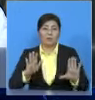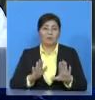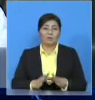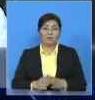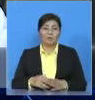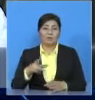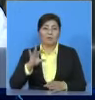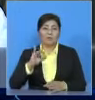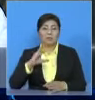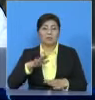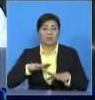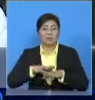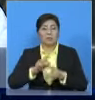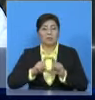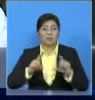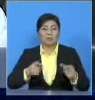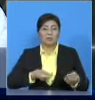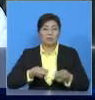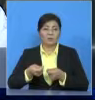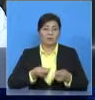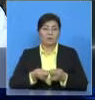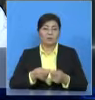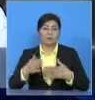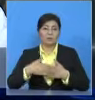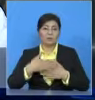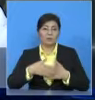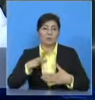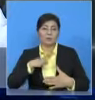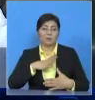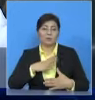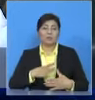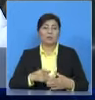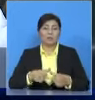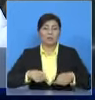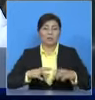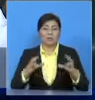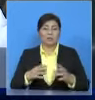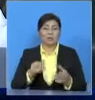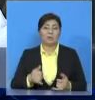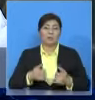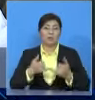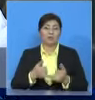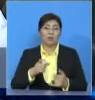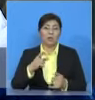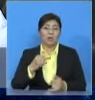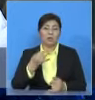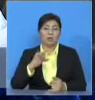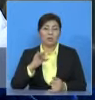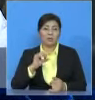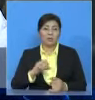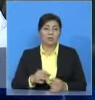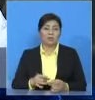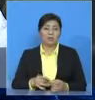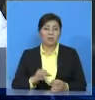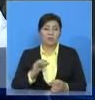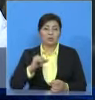Дина гипермаркетінің әкімшілігіне шара қолданды. Карантин режимін сақтамаған үшін Хейдж, Лаунж Бар,